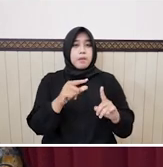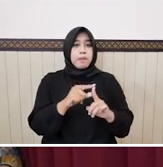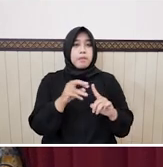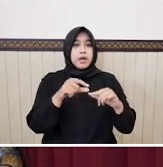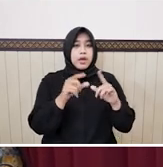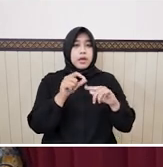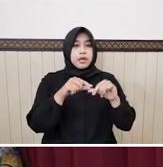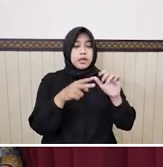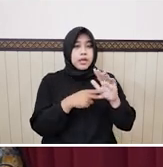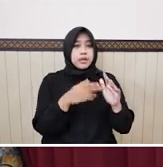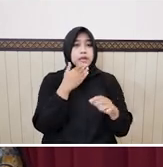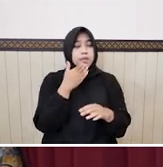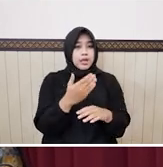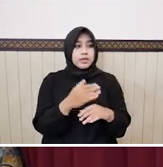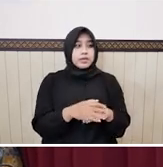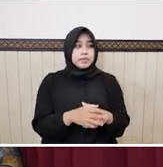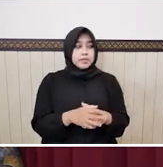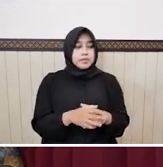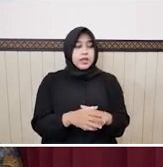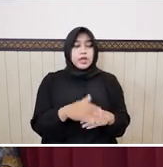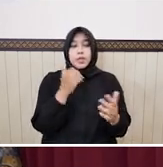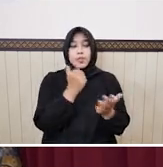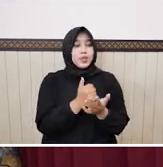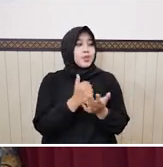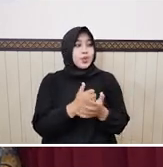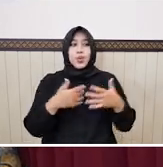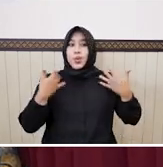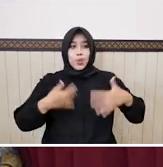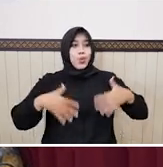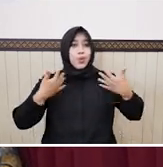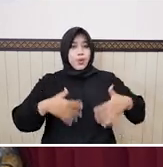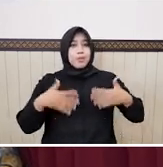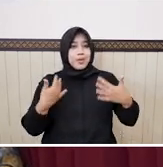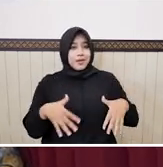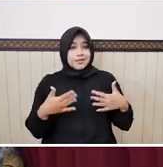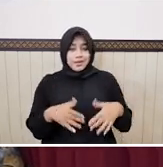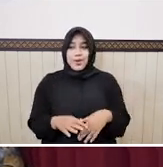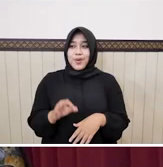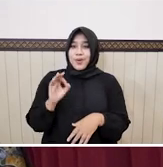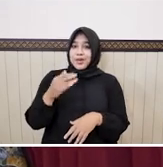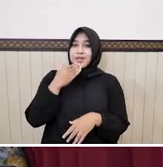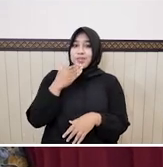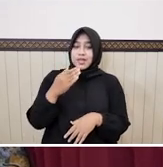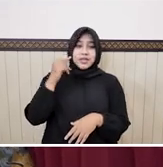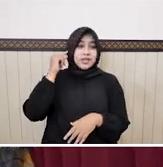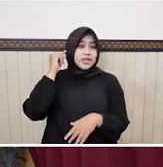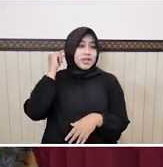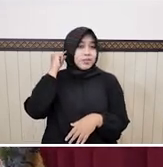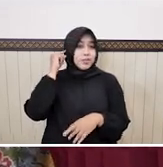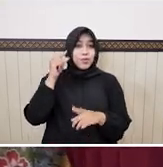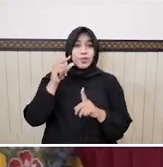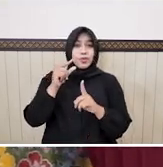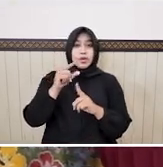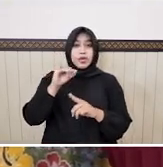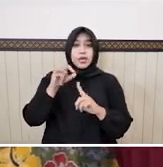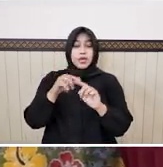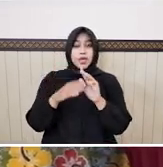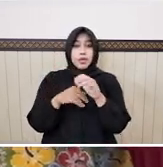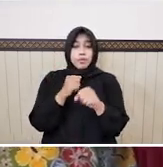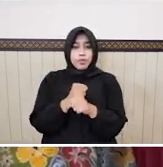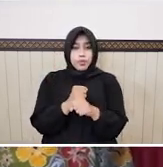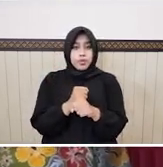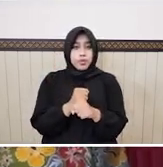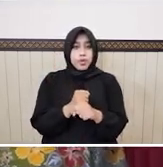Makasih Master span ini luar biasa ini lokasi hebat bbong Bapak Ibu sekalian kita